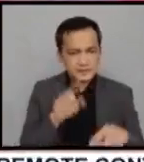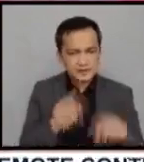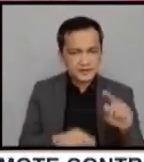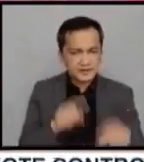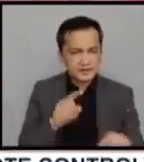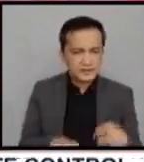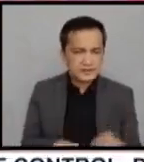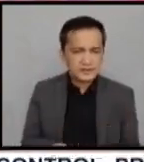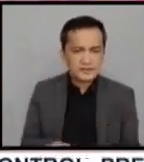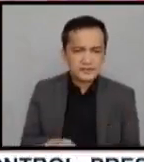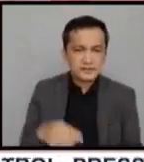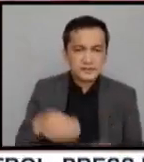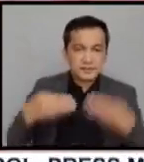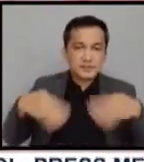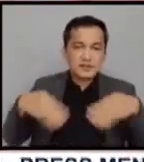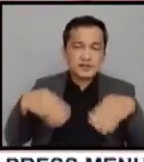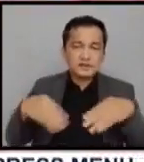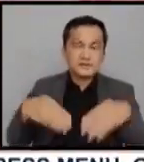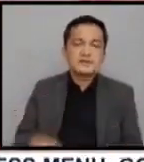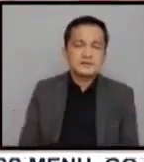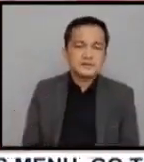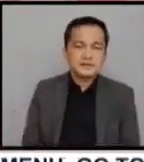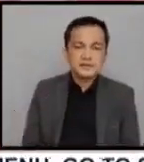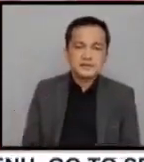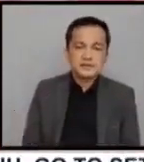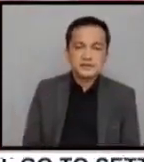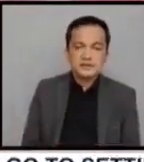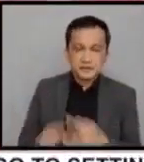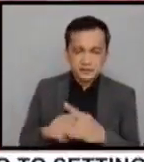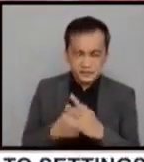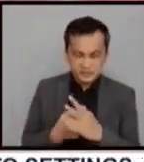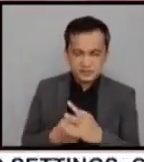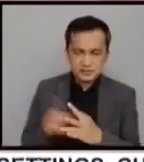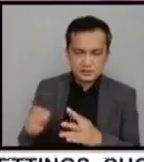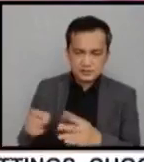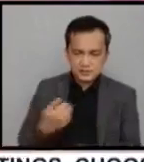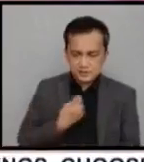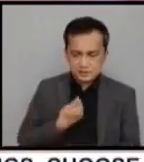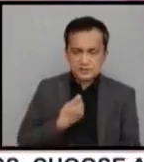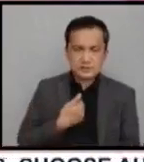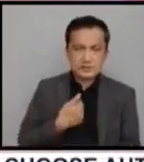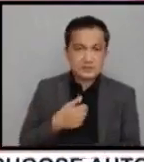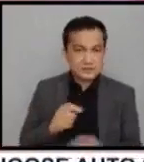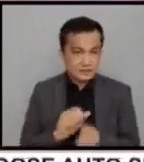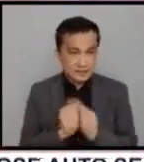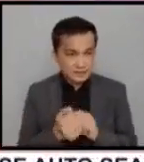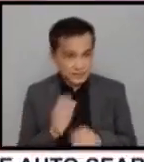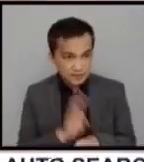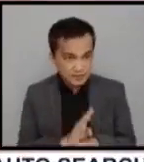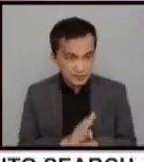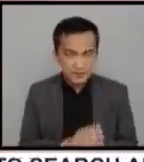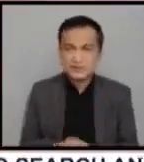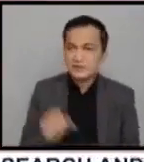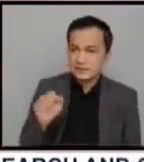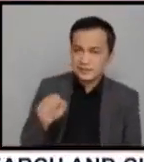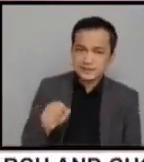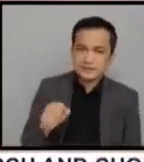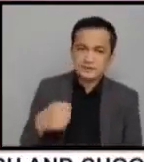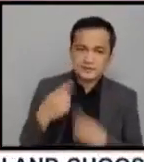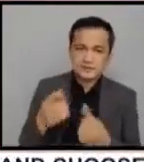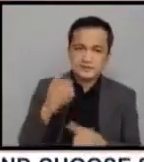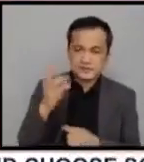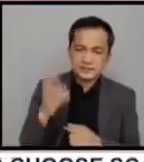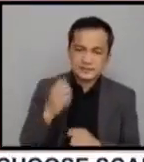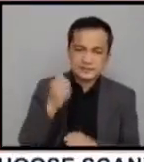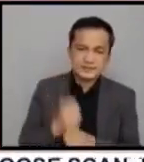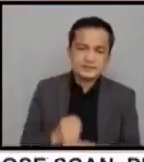bazaar. Then, yun, nag-start na rin ako ng sarili ko. Tapos naging business mo na to? Yes po, for mm-hmm. mag-6 years na. Wow! Mm.